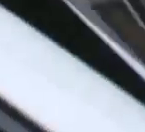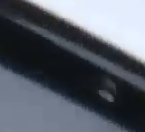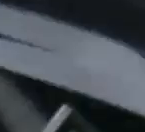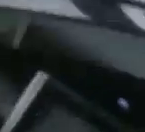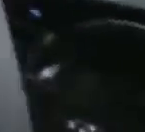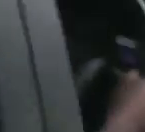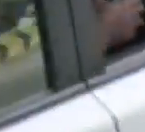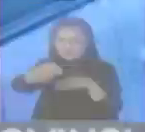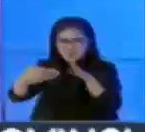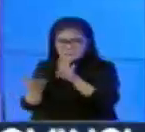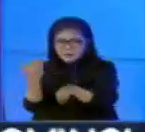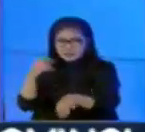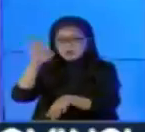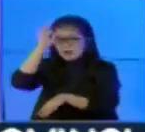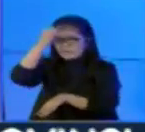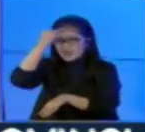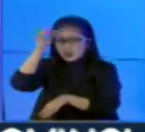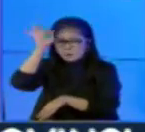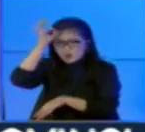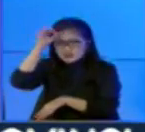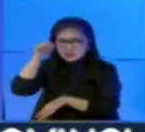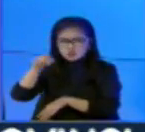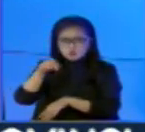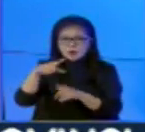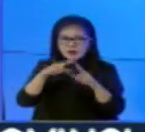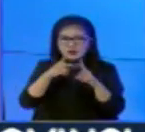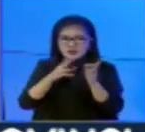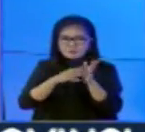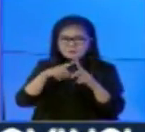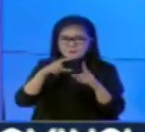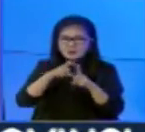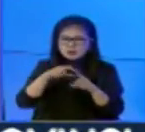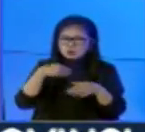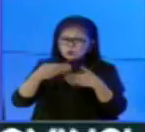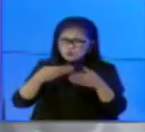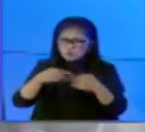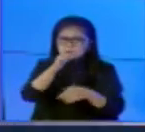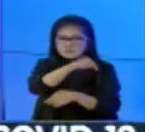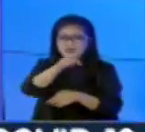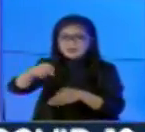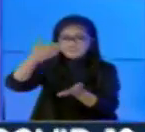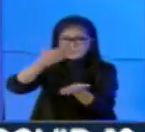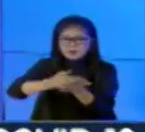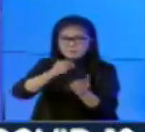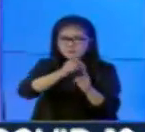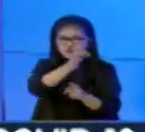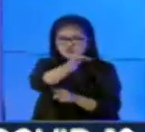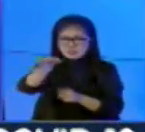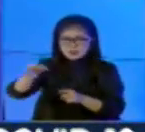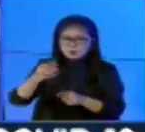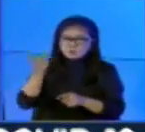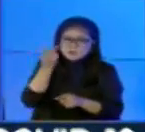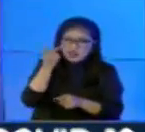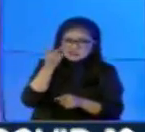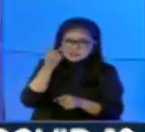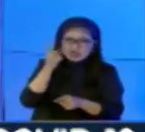menurut Kapolda Jawa Tengah, Irjen Polisi Ahmad Lutfi, akan terus dilakukan di titik perbatasan provinsi guna mengantisipasi